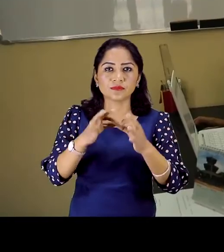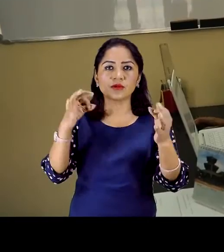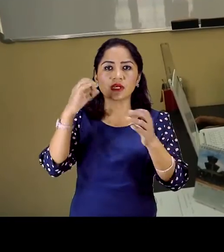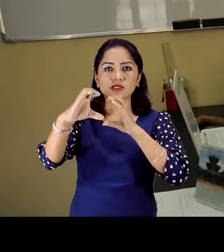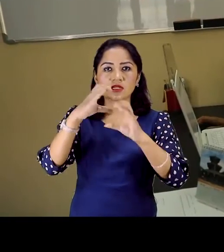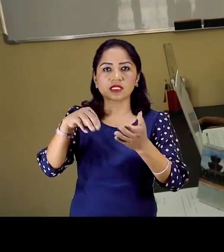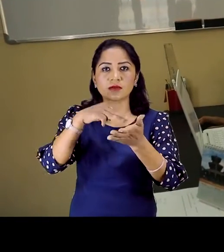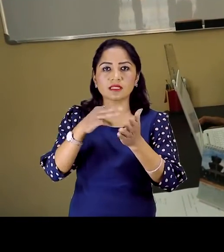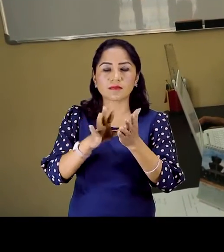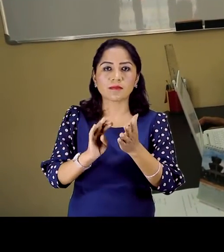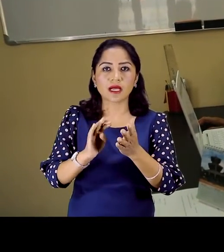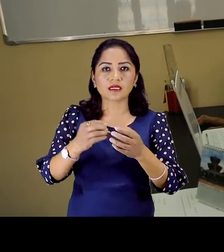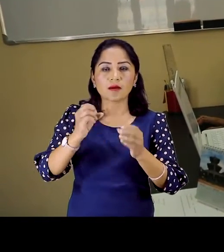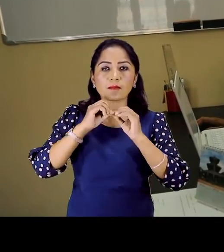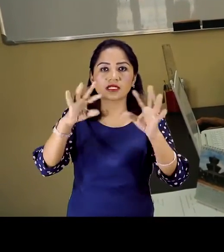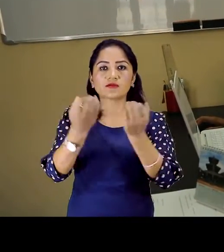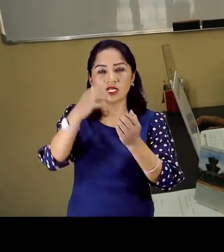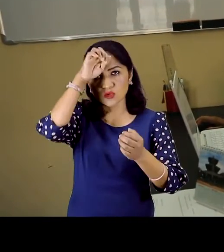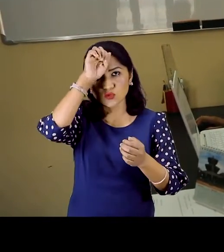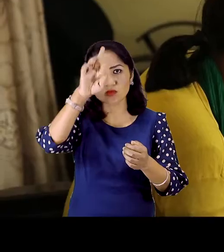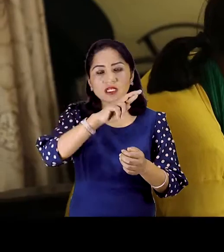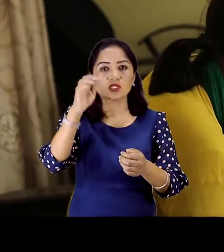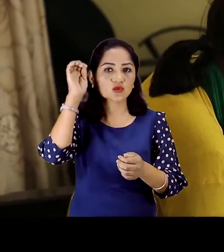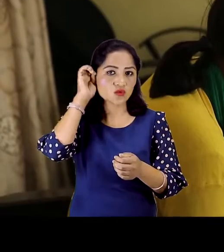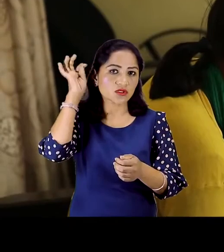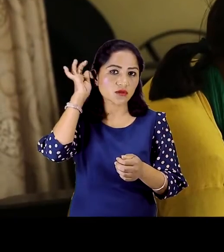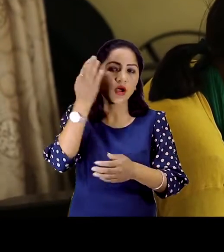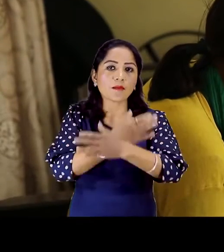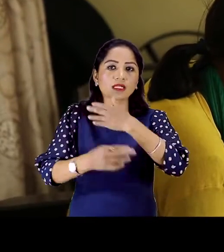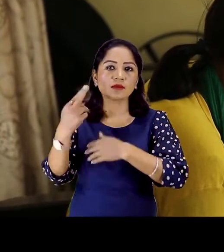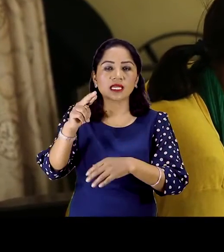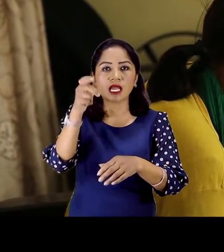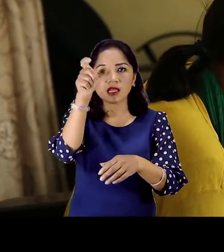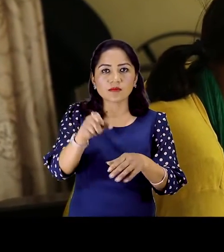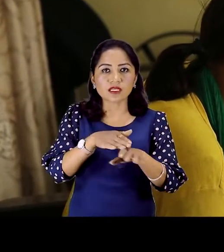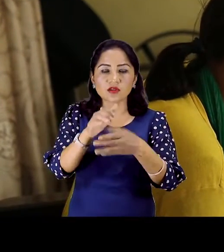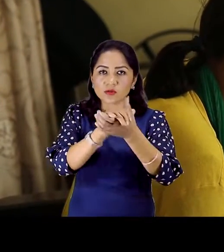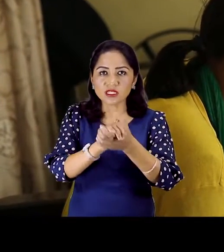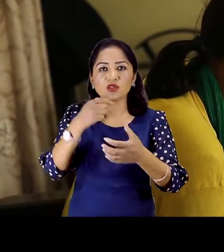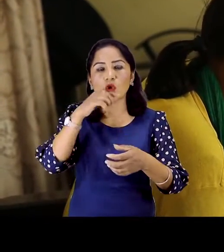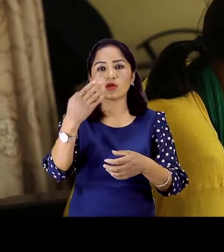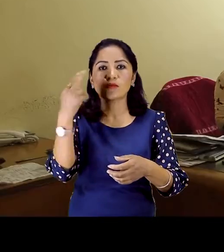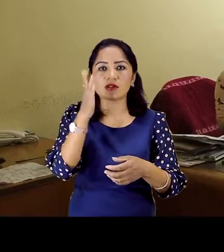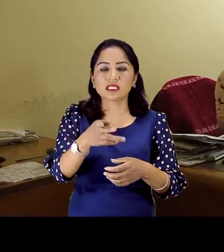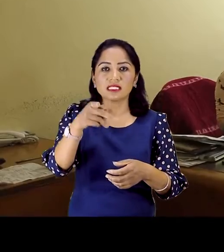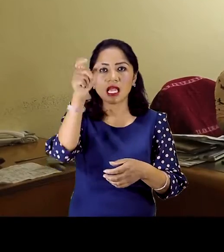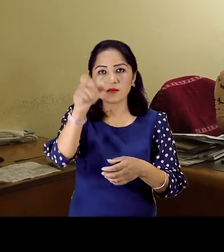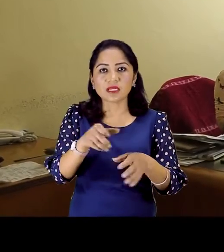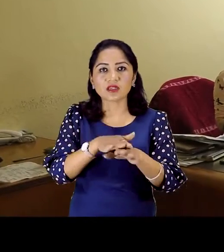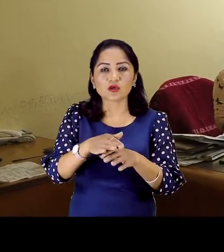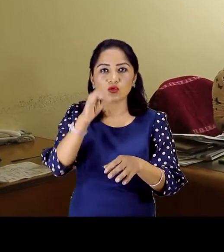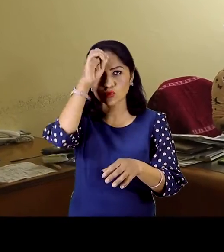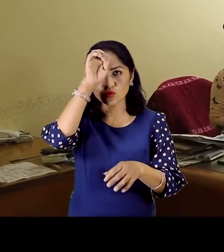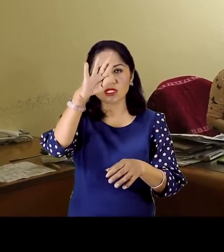बिभिन्न संचार मा आध्यमरु बाट पर्शारण होनी सुचना हरू सुस्त श्रमण पायंगता भैका ब्यक्तिहरू मैत्री नहुने भैकाले एसता